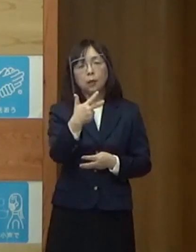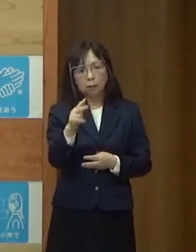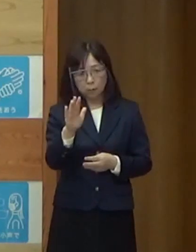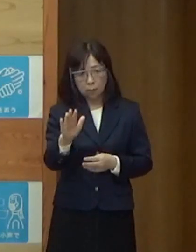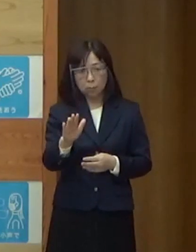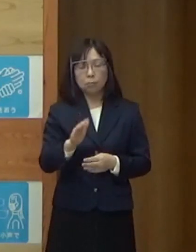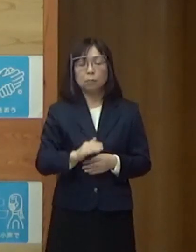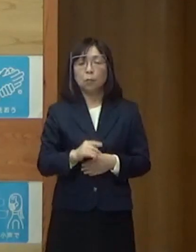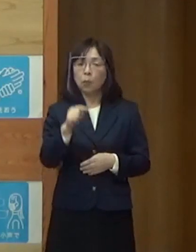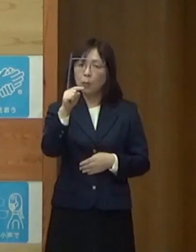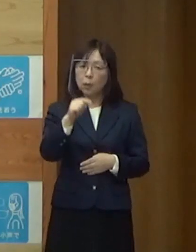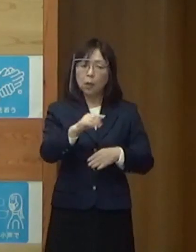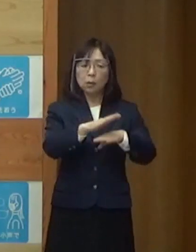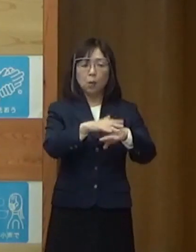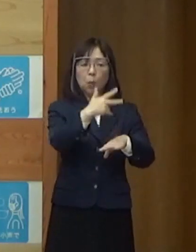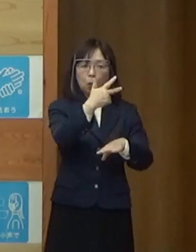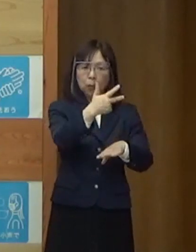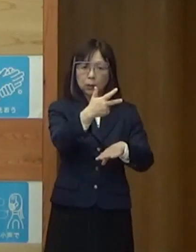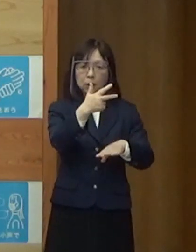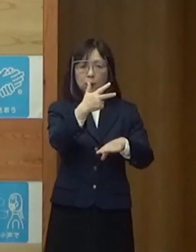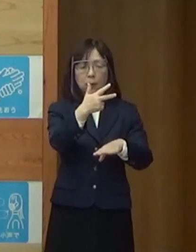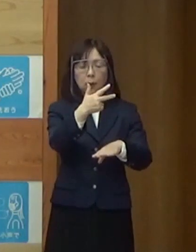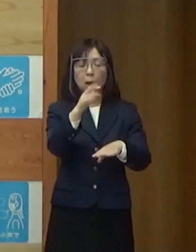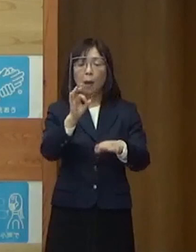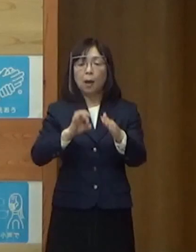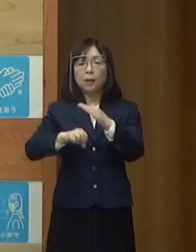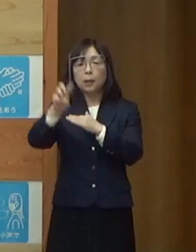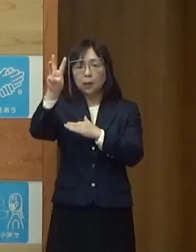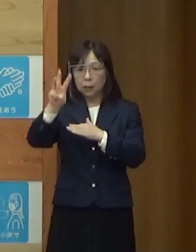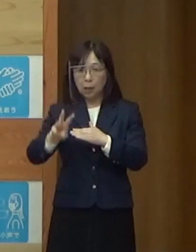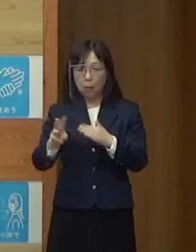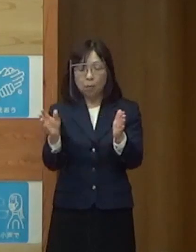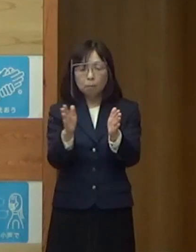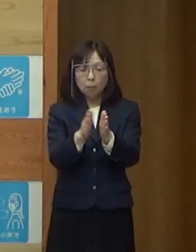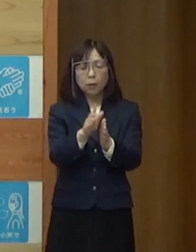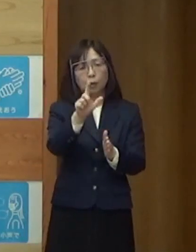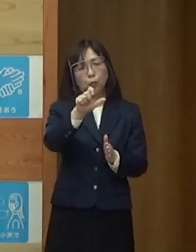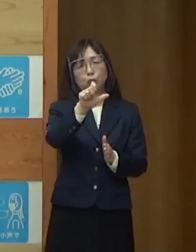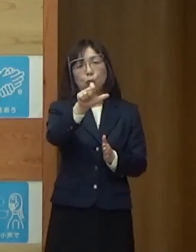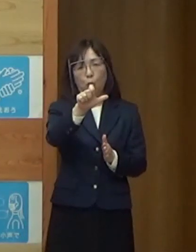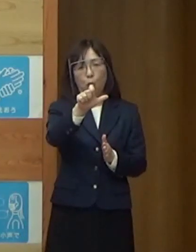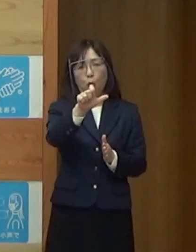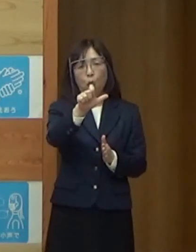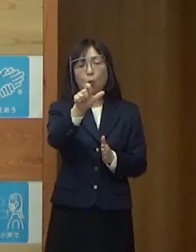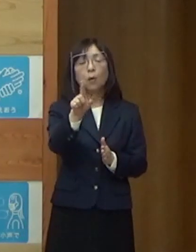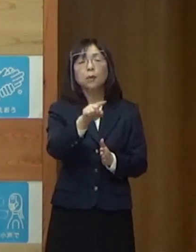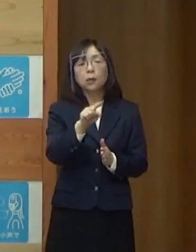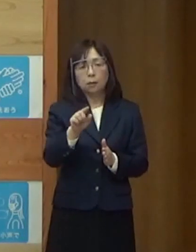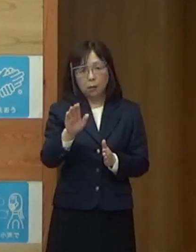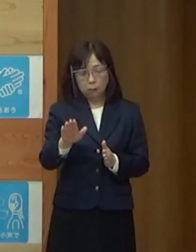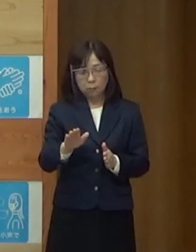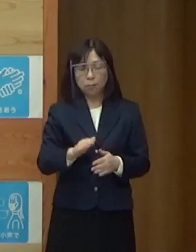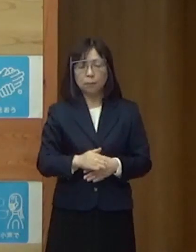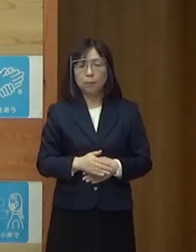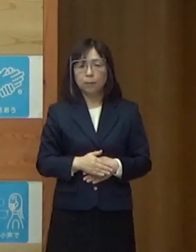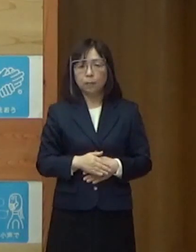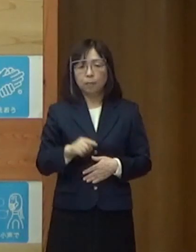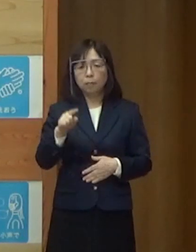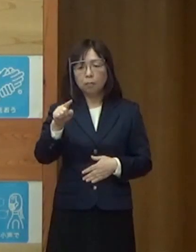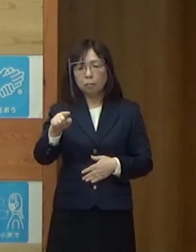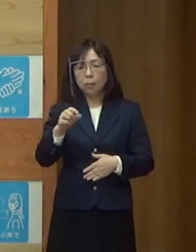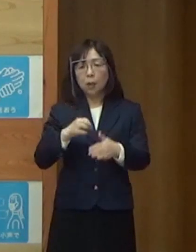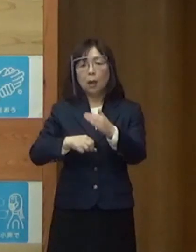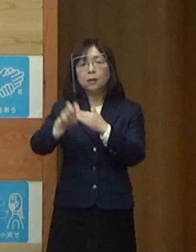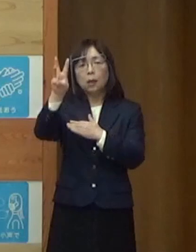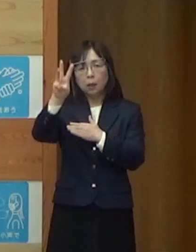。そのうち札幌市と旭川市で15人を占めるという状況になってます。旭川市